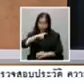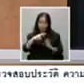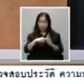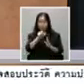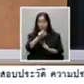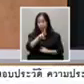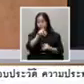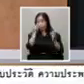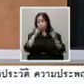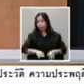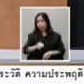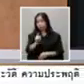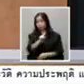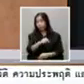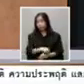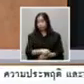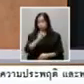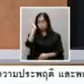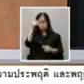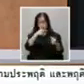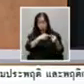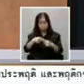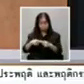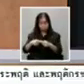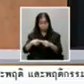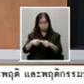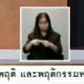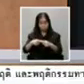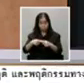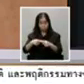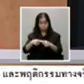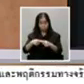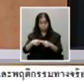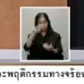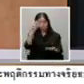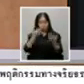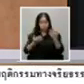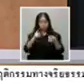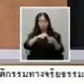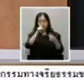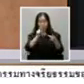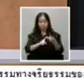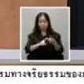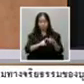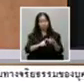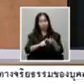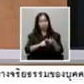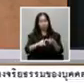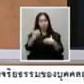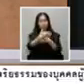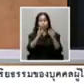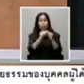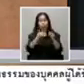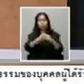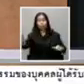ไงครับท่านจะอภิปรายต่อหรือท่านจะเลือกออกห้องนอกห้องประ